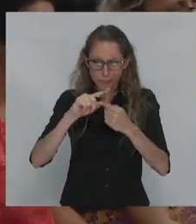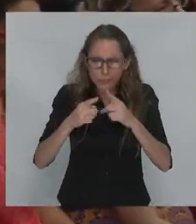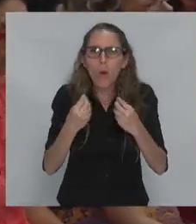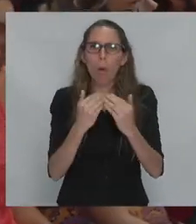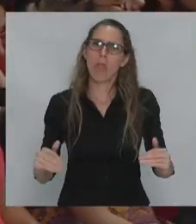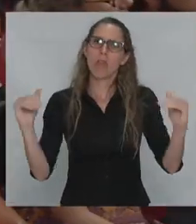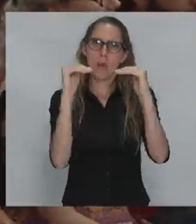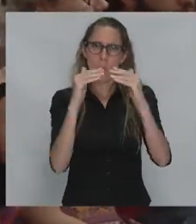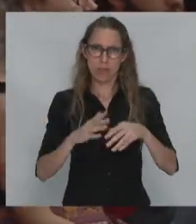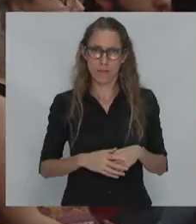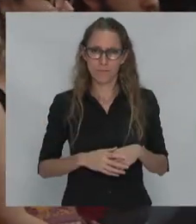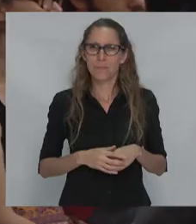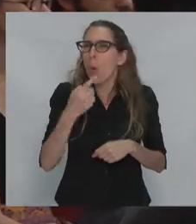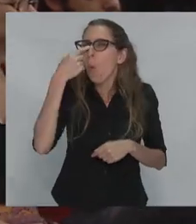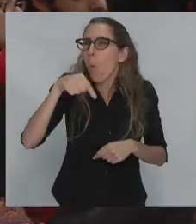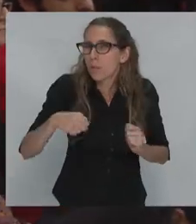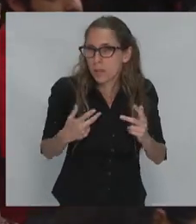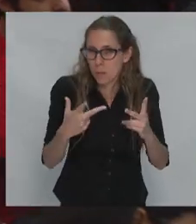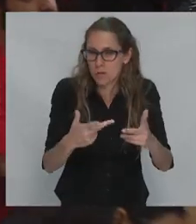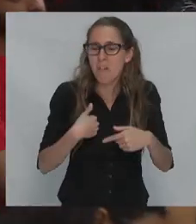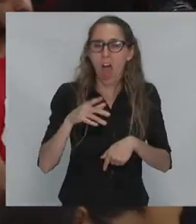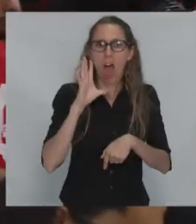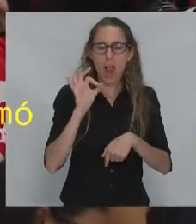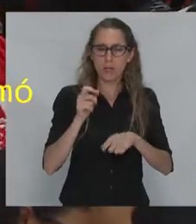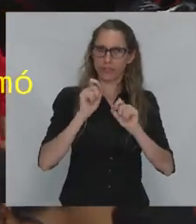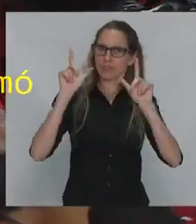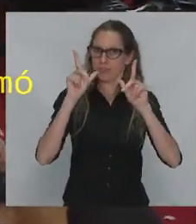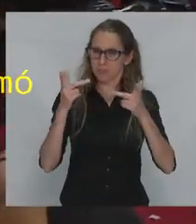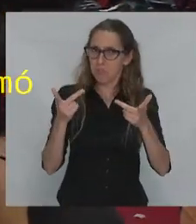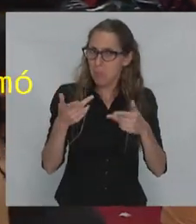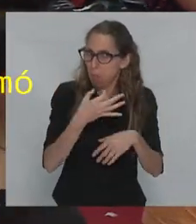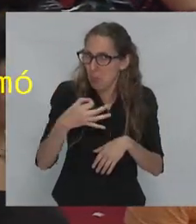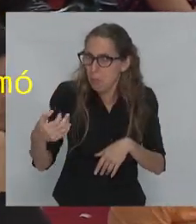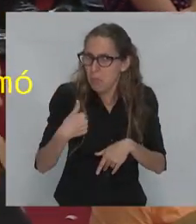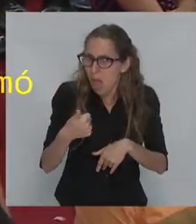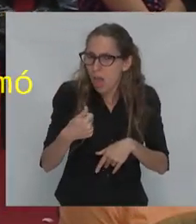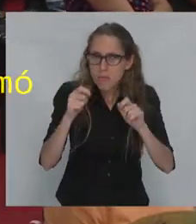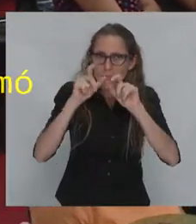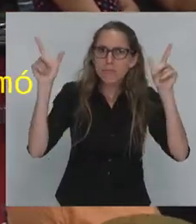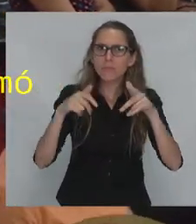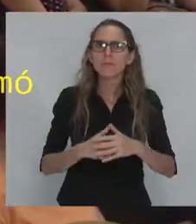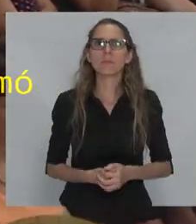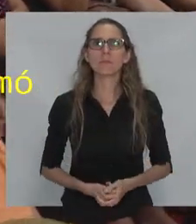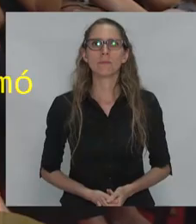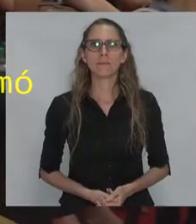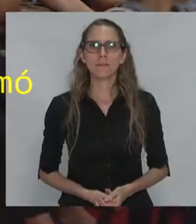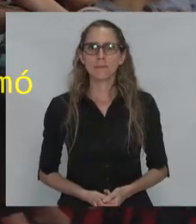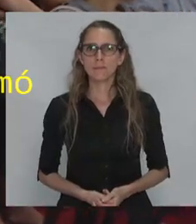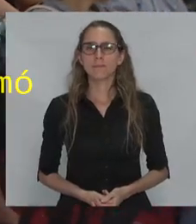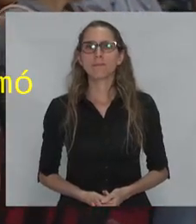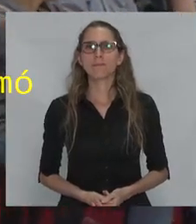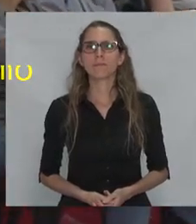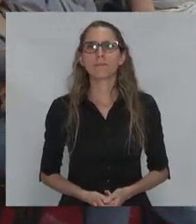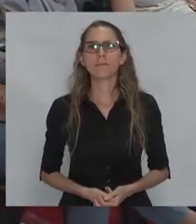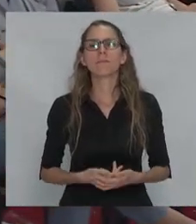mais surpris très agréablement et extrêmement ému de vous, de voir la force de votre